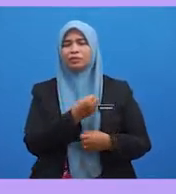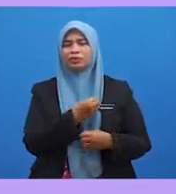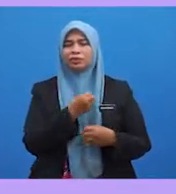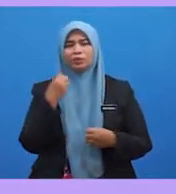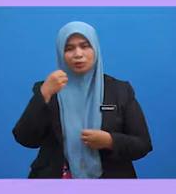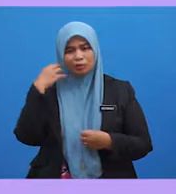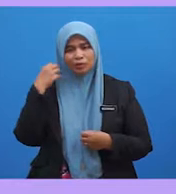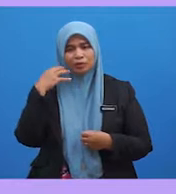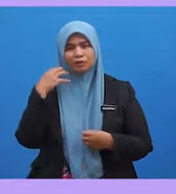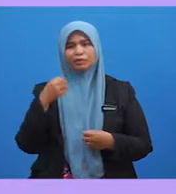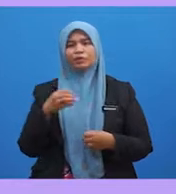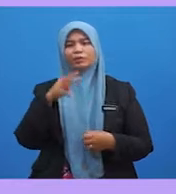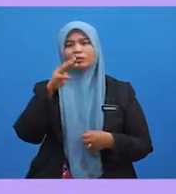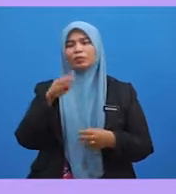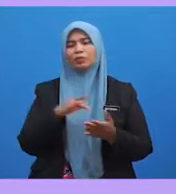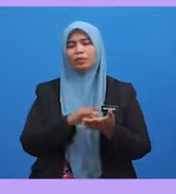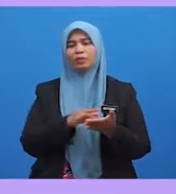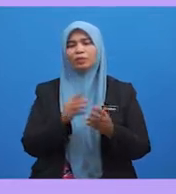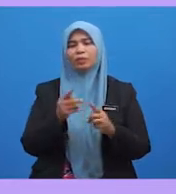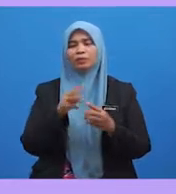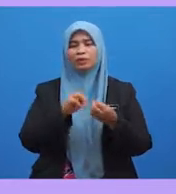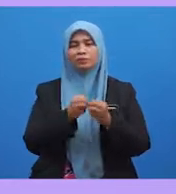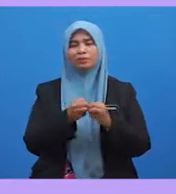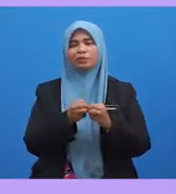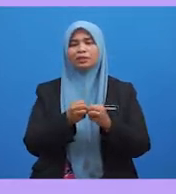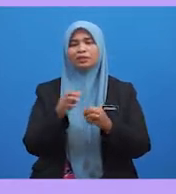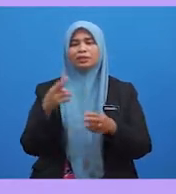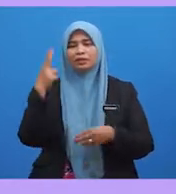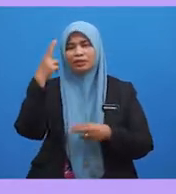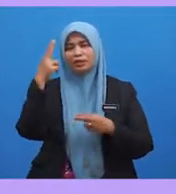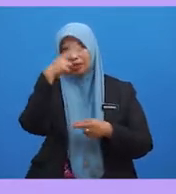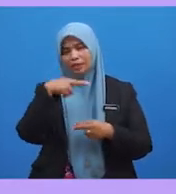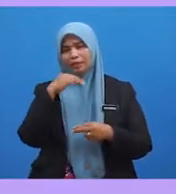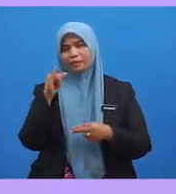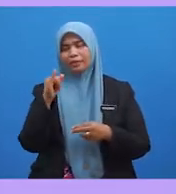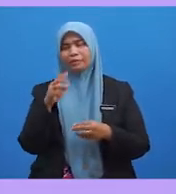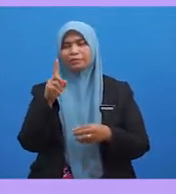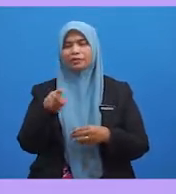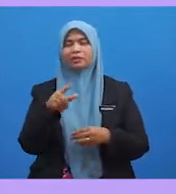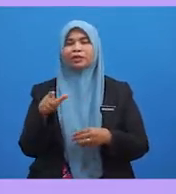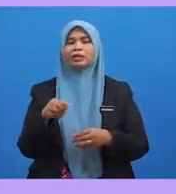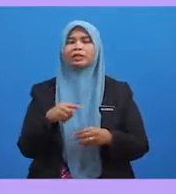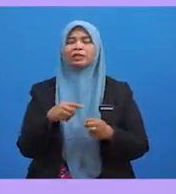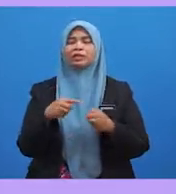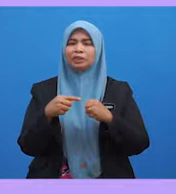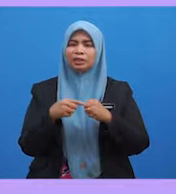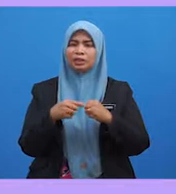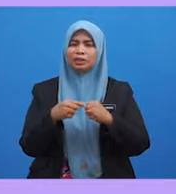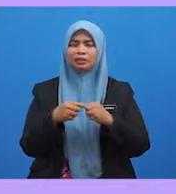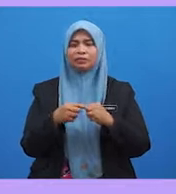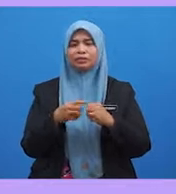Murid-murid, ubat kepada masalah yang dihadapi mestilah diadukan kepada Allah